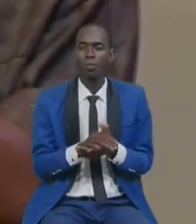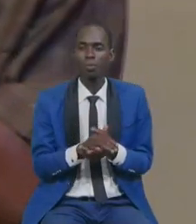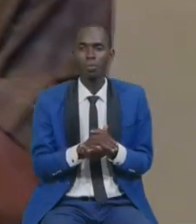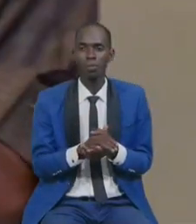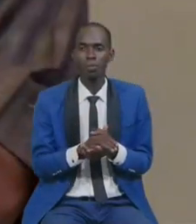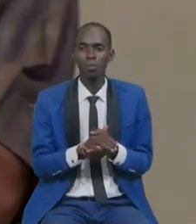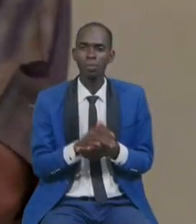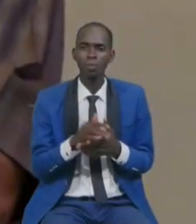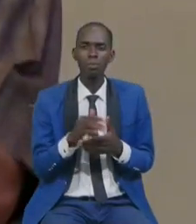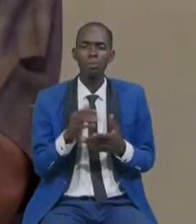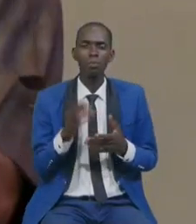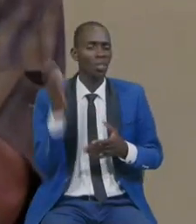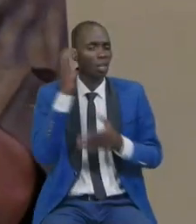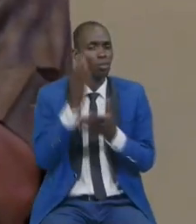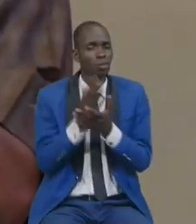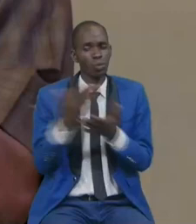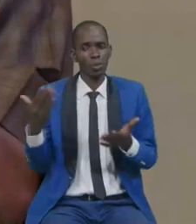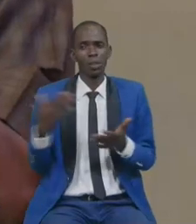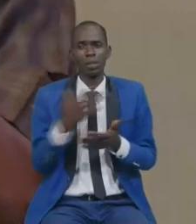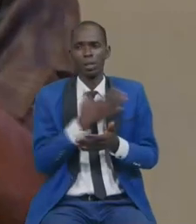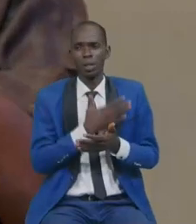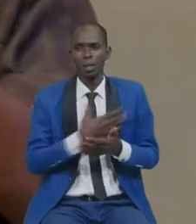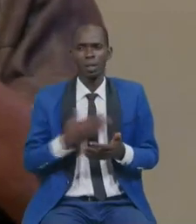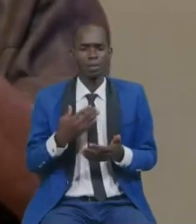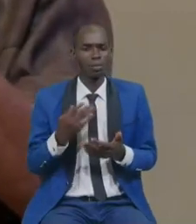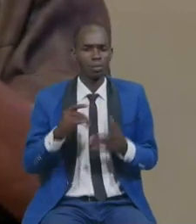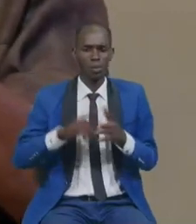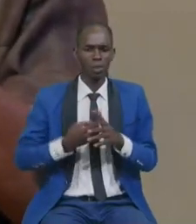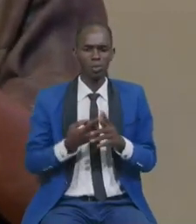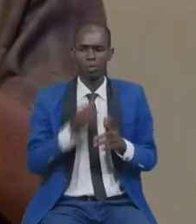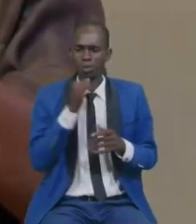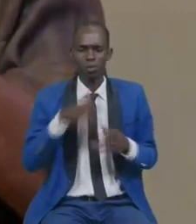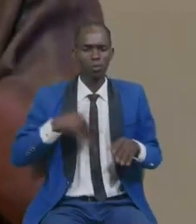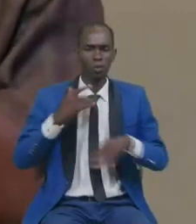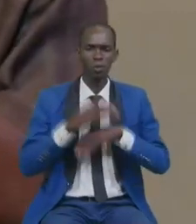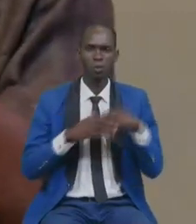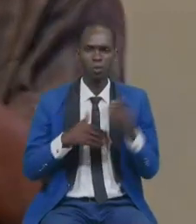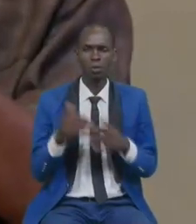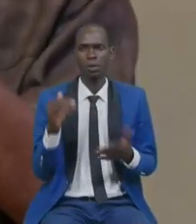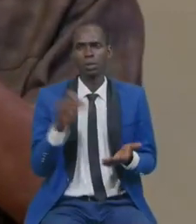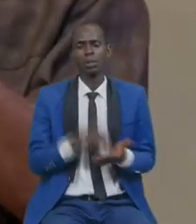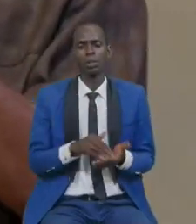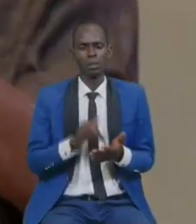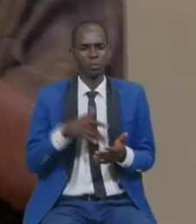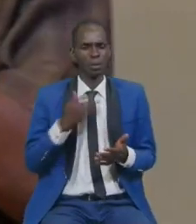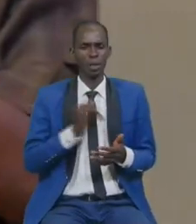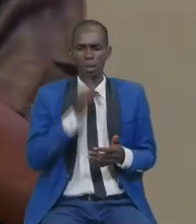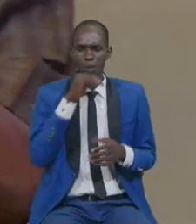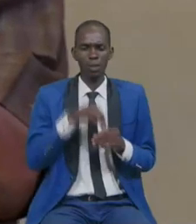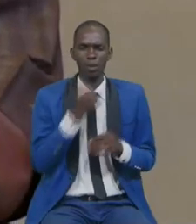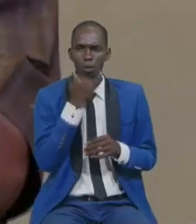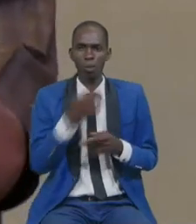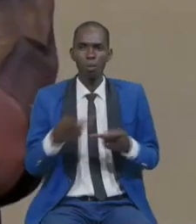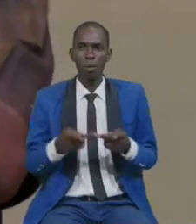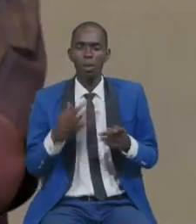touché. Et je n'étais plus en moi-même. J'ai dit que je suis au mauvais endroit. J'ai quitté là. Je n'ai